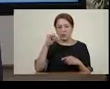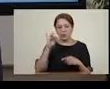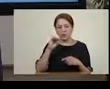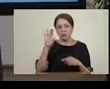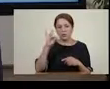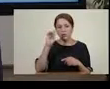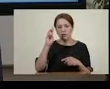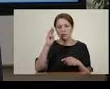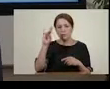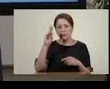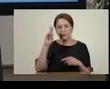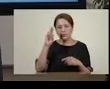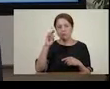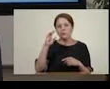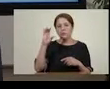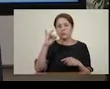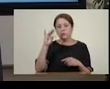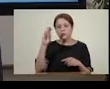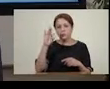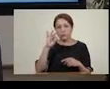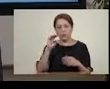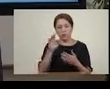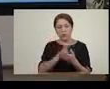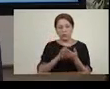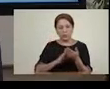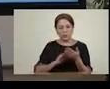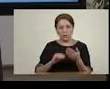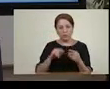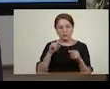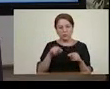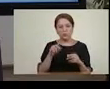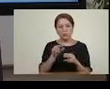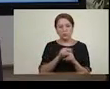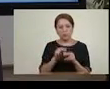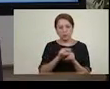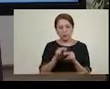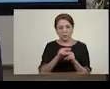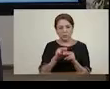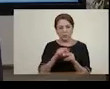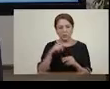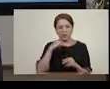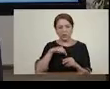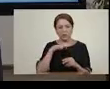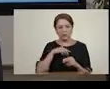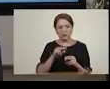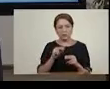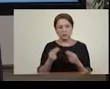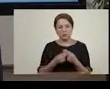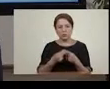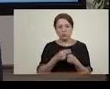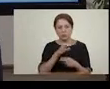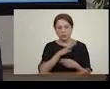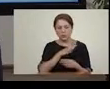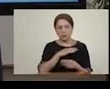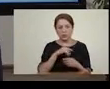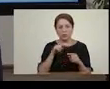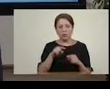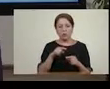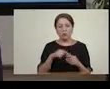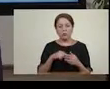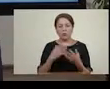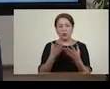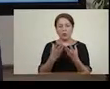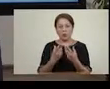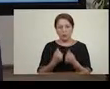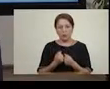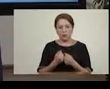uning dorivorlik xususiyati haqida bir qator ma'lumotlar keltirib o'tirgan. Jumladan kovrak o'simligidan